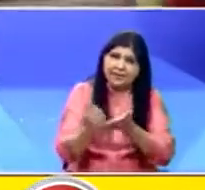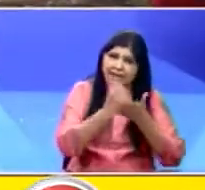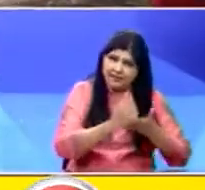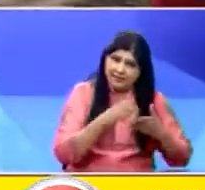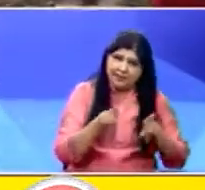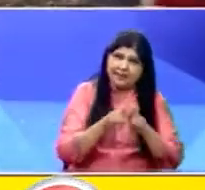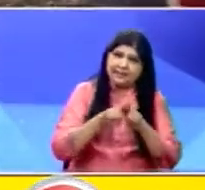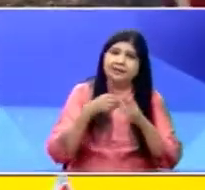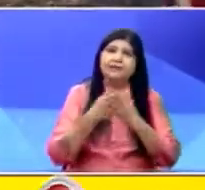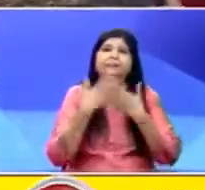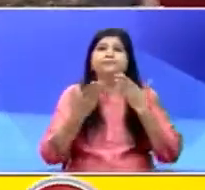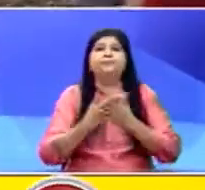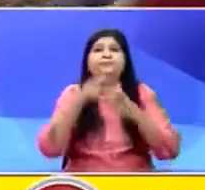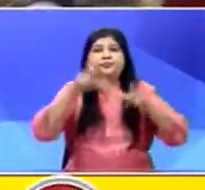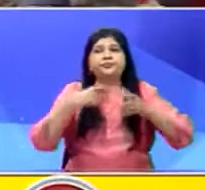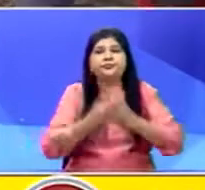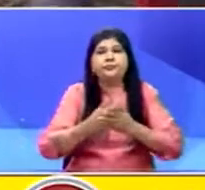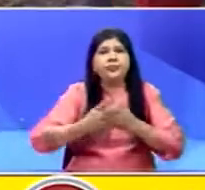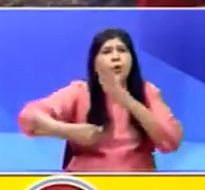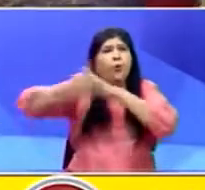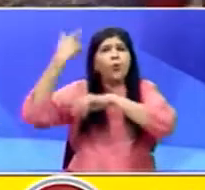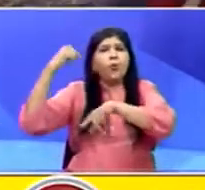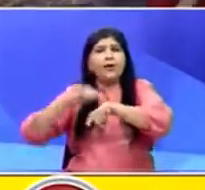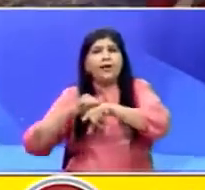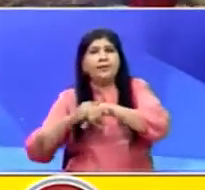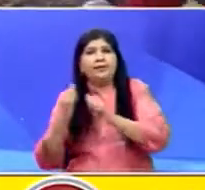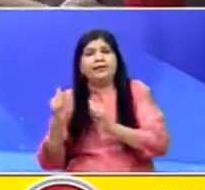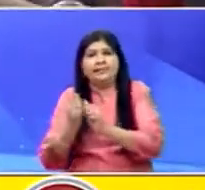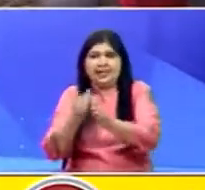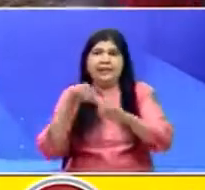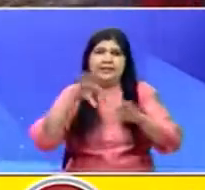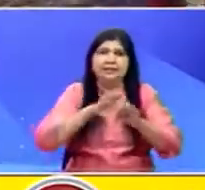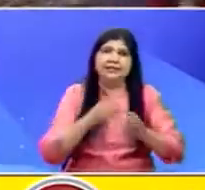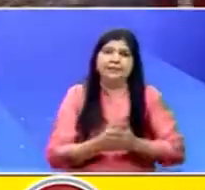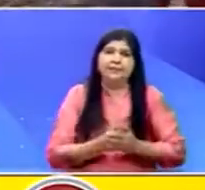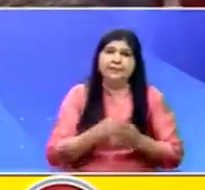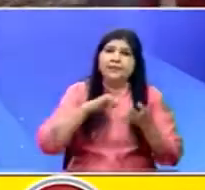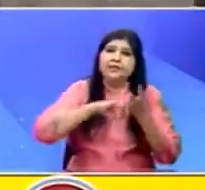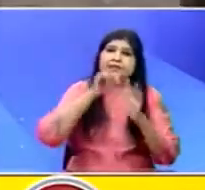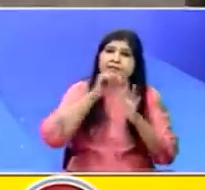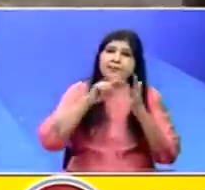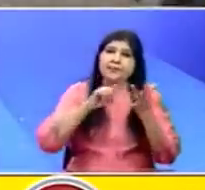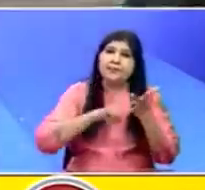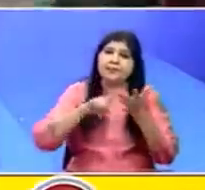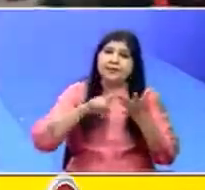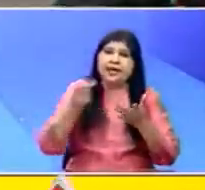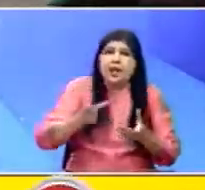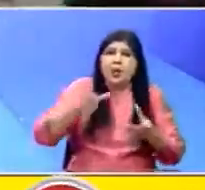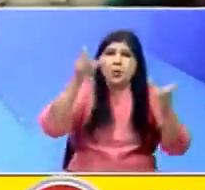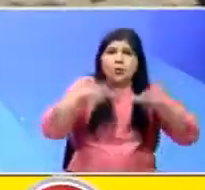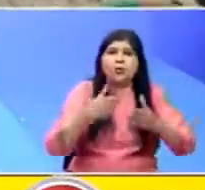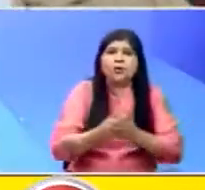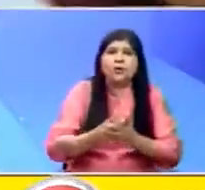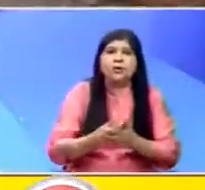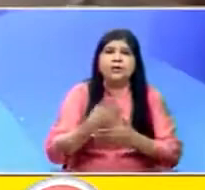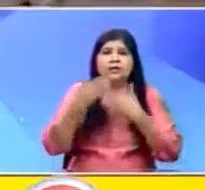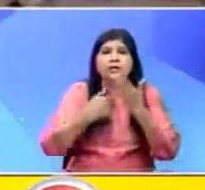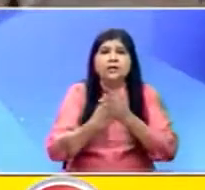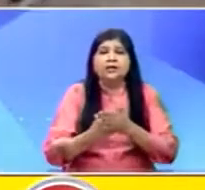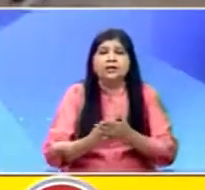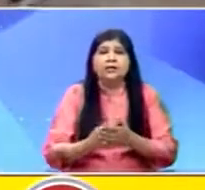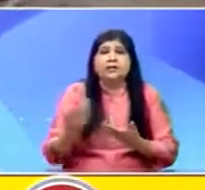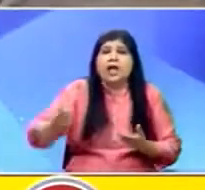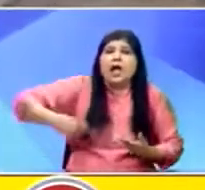भी लोक परंपरा का एक हिस्सा है। स्पीति में स्थानीय संसाधनों के सदुपयोग का